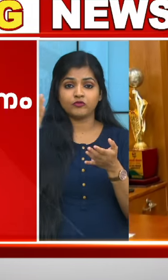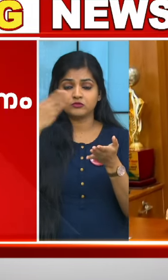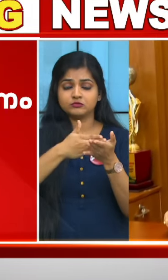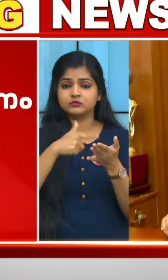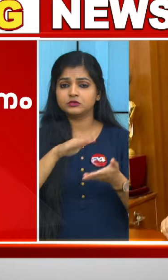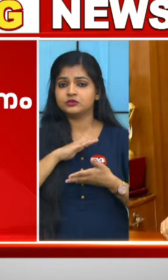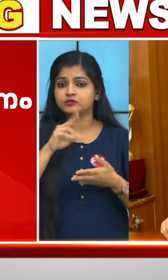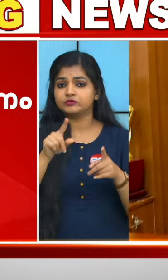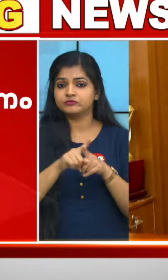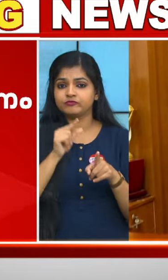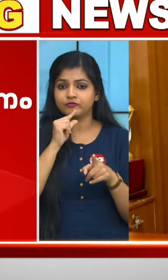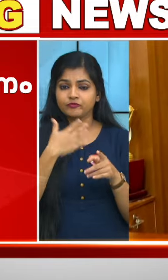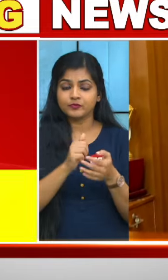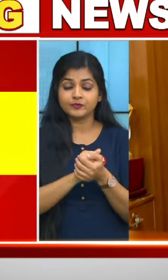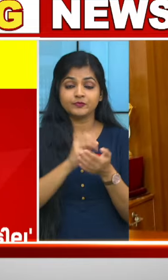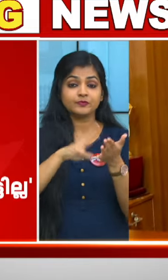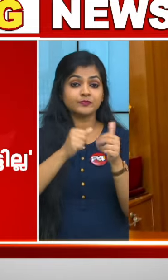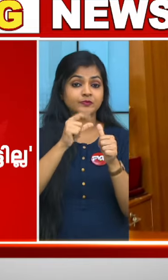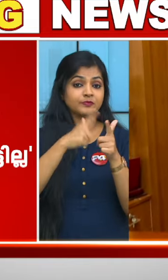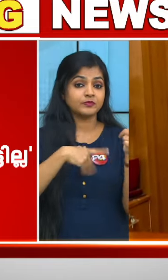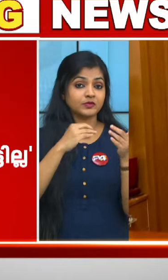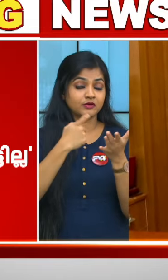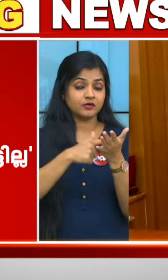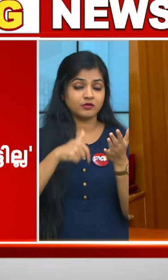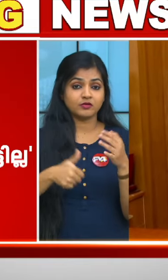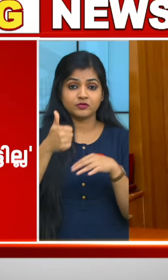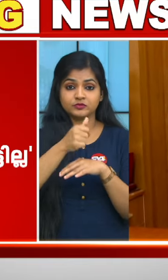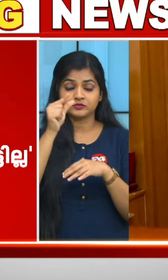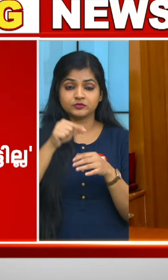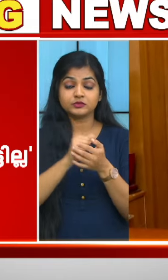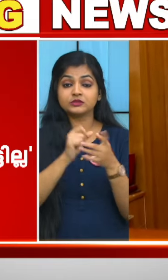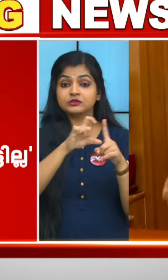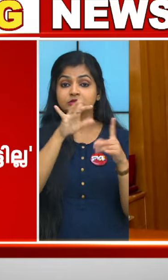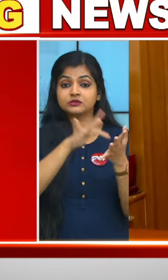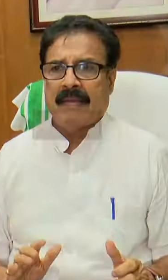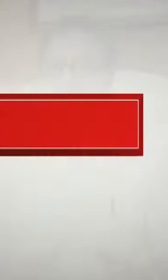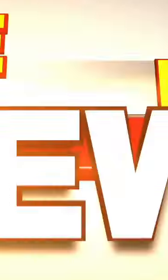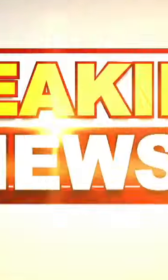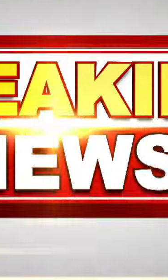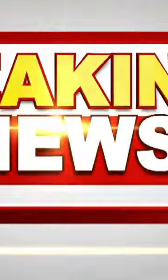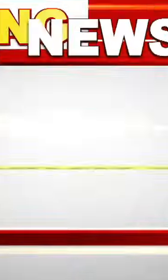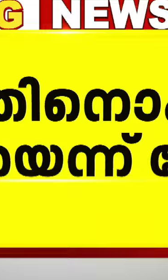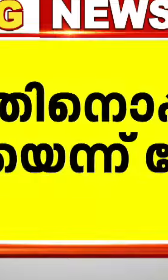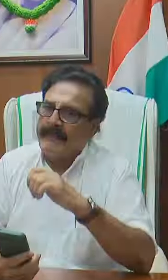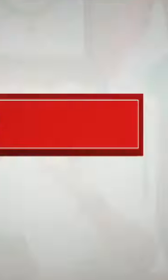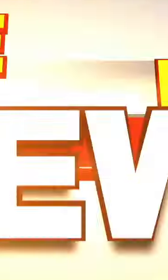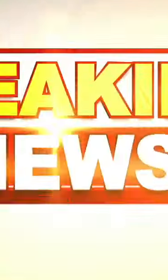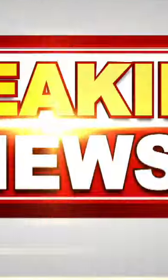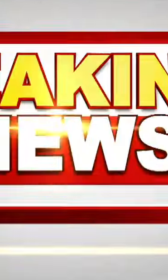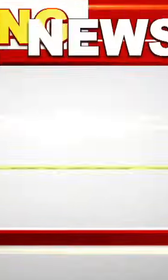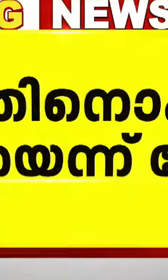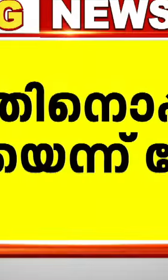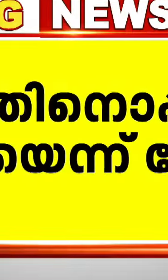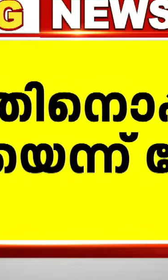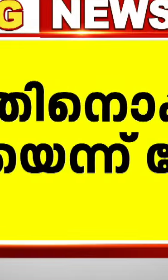പിന്നാലെയാണ് മേയർ MK വർഗീസിനെ MM വർഗീസ് ജില്ലാ സെക്രട്ടറി വിളിച്ചു വരുത്തുന്നത്. അവിടെ എത്തി ഇദ്ദേഹം വിശദീകരണം നൽകുകയുണ്ടായി. അവിടെയും എല്ലാം മാധ്യമ